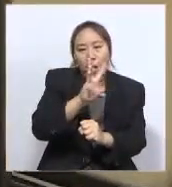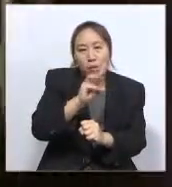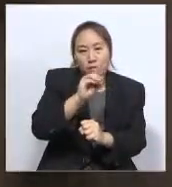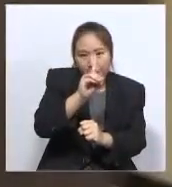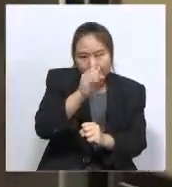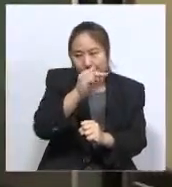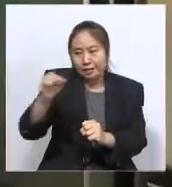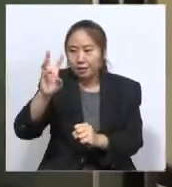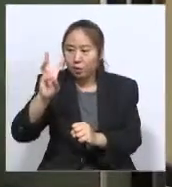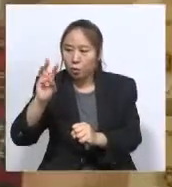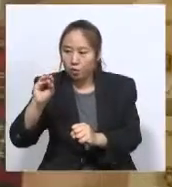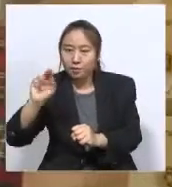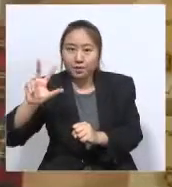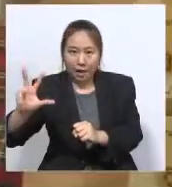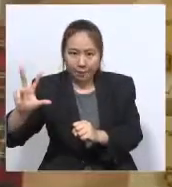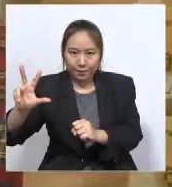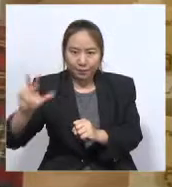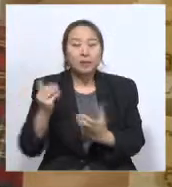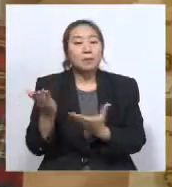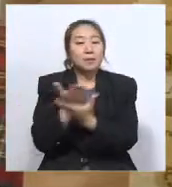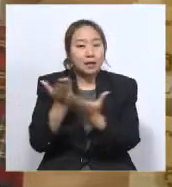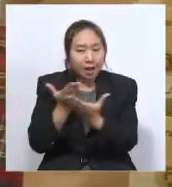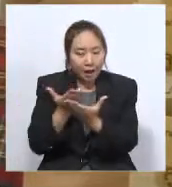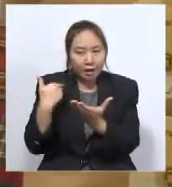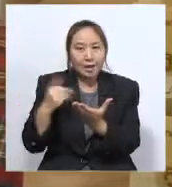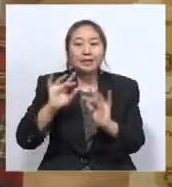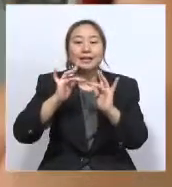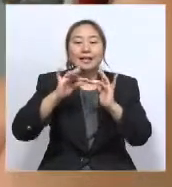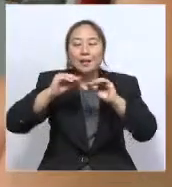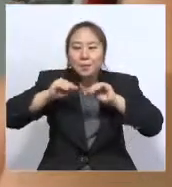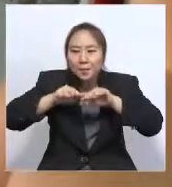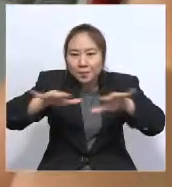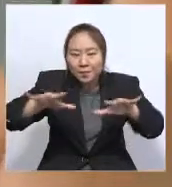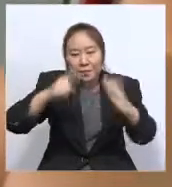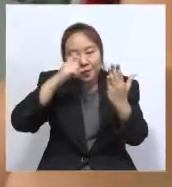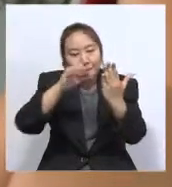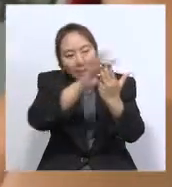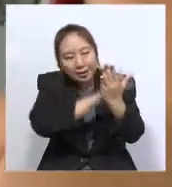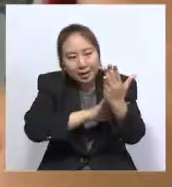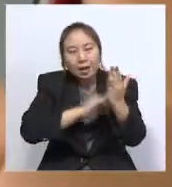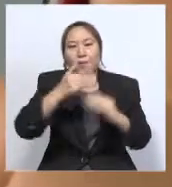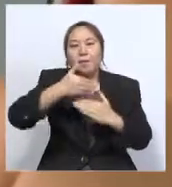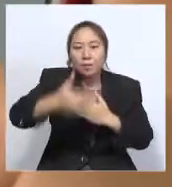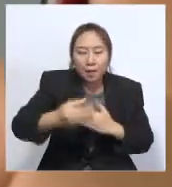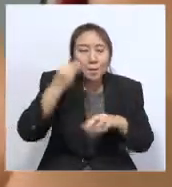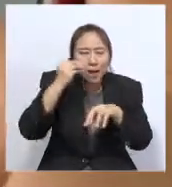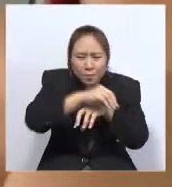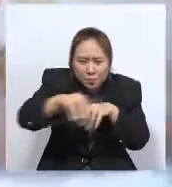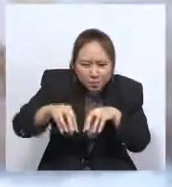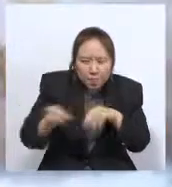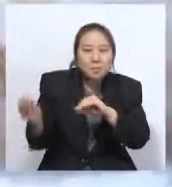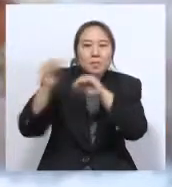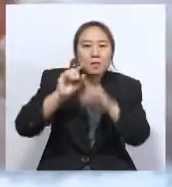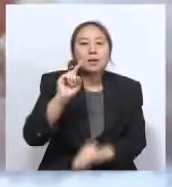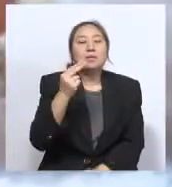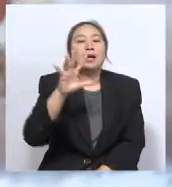ถึง2563พร้อมพิจารณาขยายโครงข่ายเน็ตประชารัฐเฟส2เพิ่มขึ้นอีกกว่า 15,000 หมู่บ้านโดยใช้ง